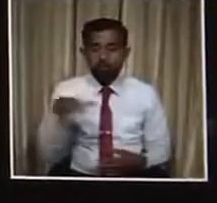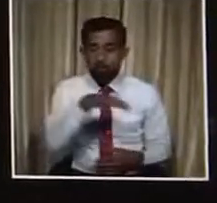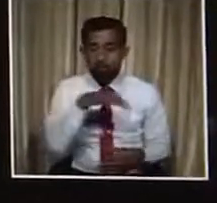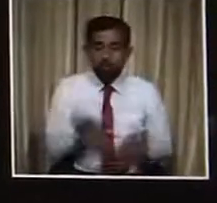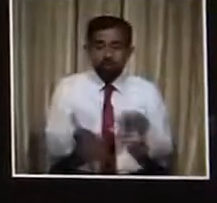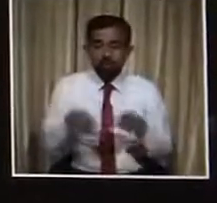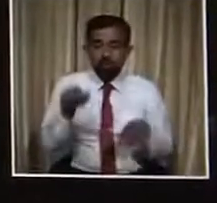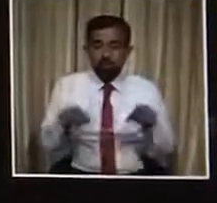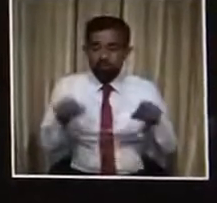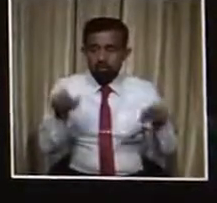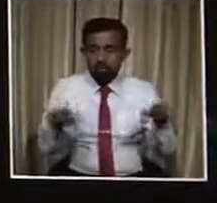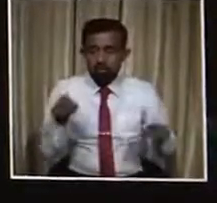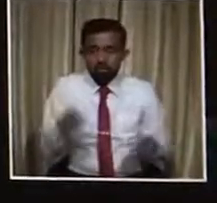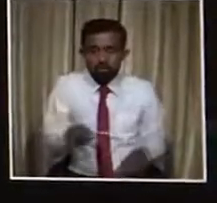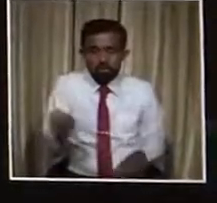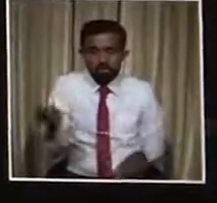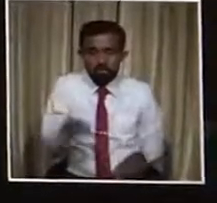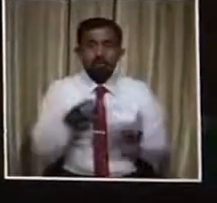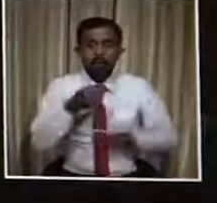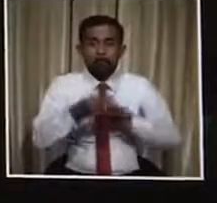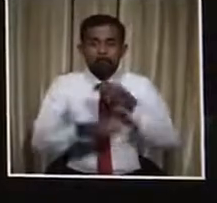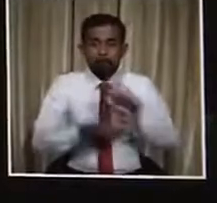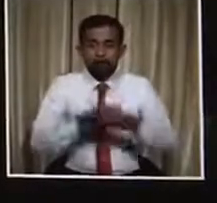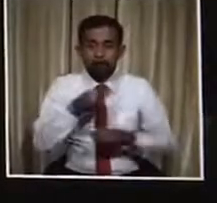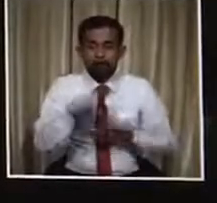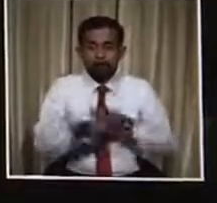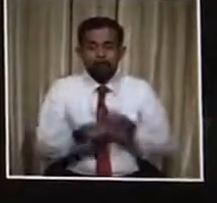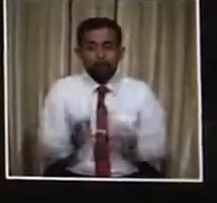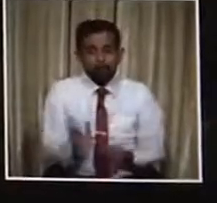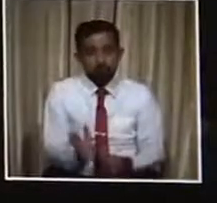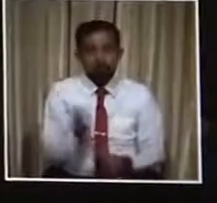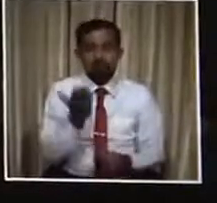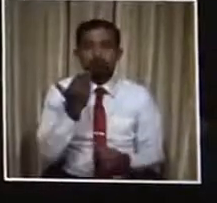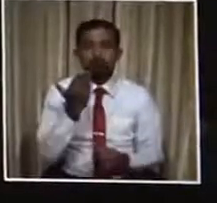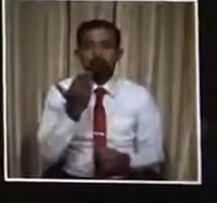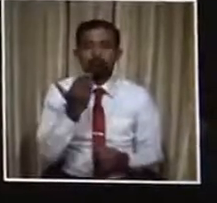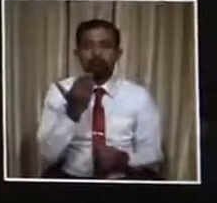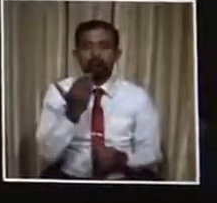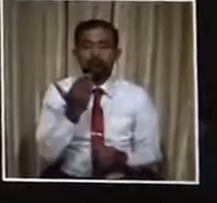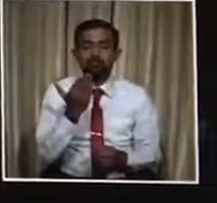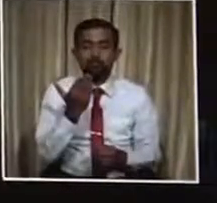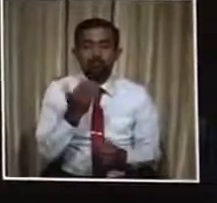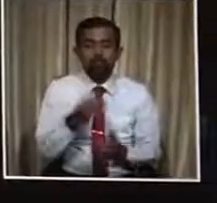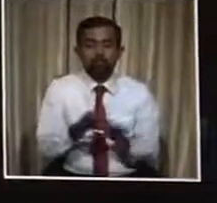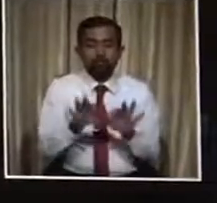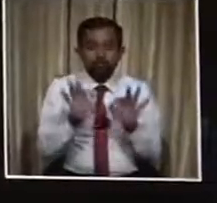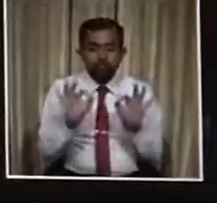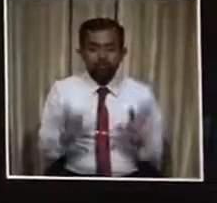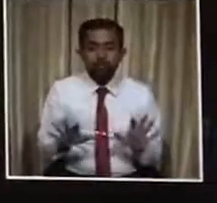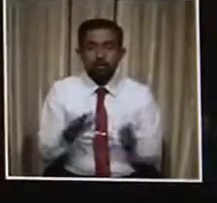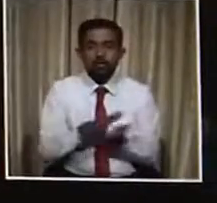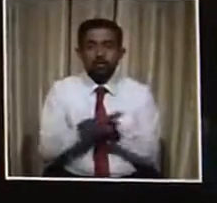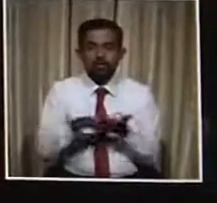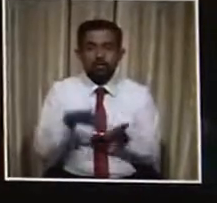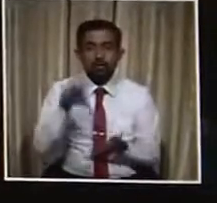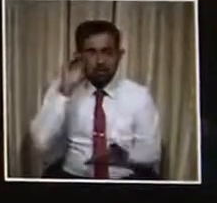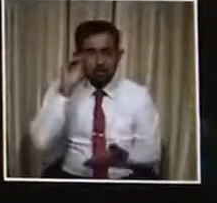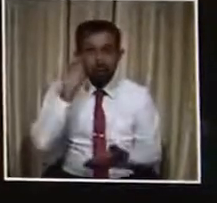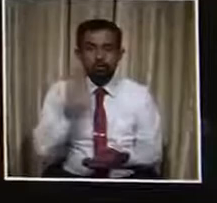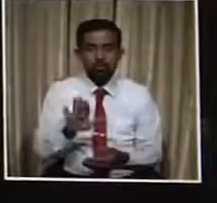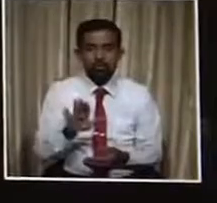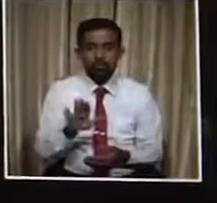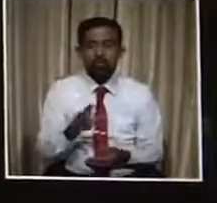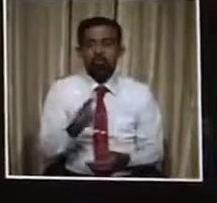பொறுப்போடு அதனை நடைமுறைப்படுத்துவார் என நான் நினைக்கின்றேன். நீதிமன்றமே தள்ளுபடி செய்திருக்கின்றது உங்களுடைய அட்டகாசத்தை. ஆகவே